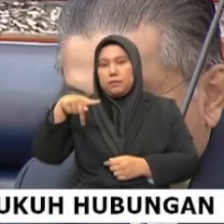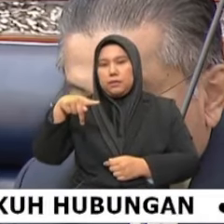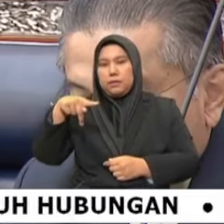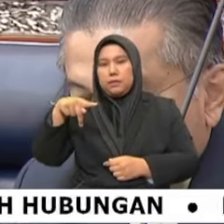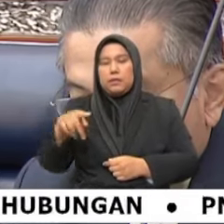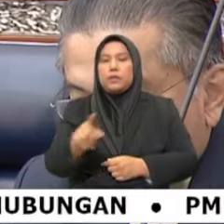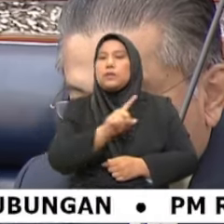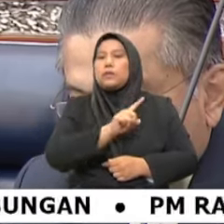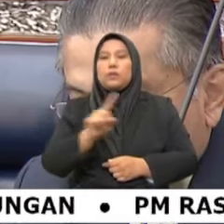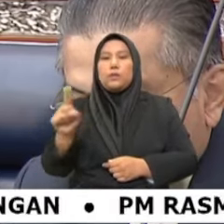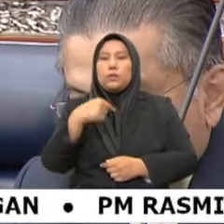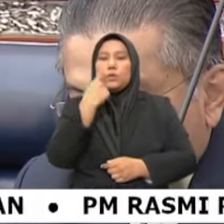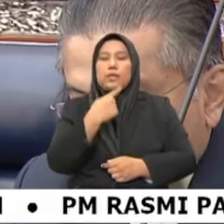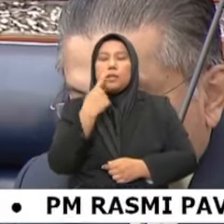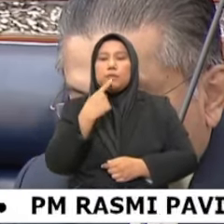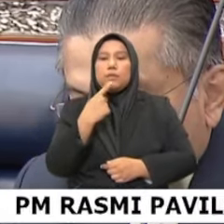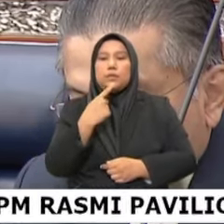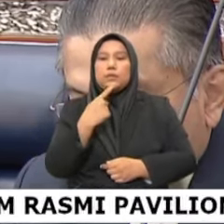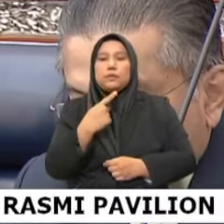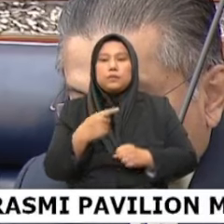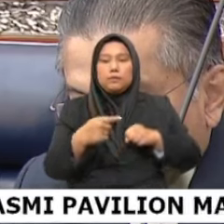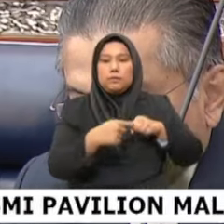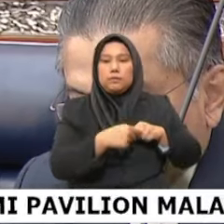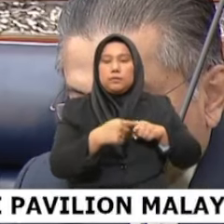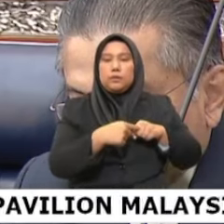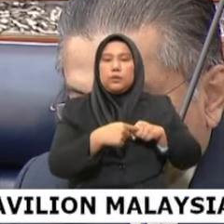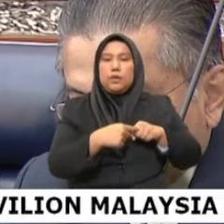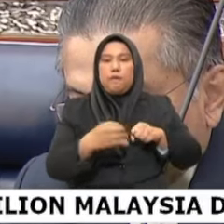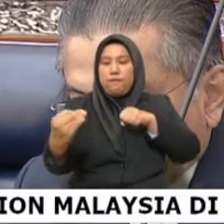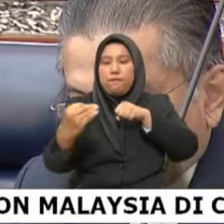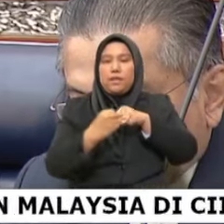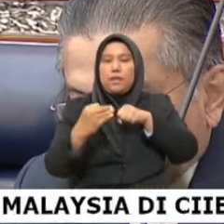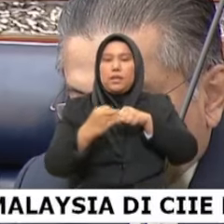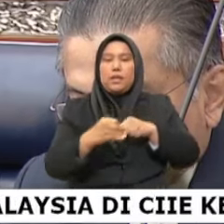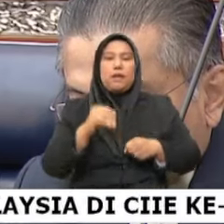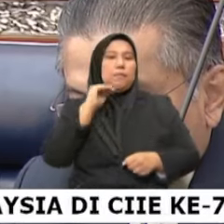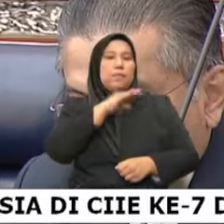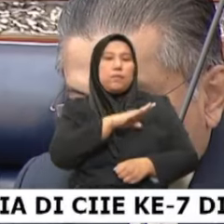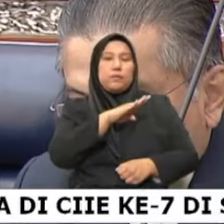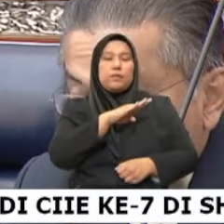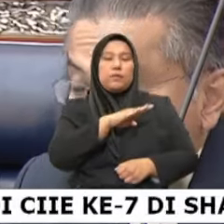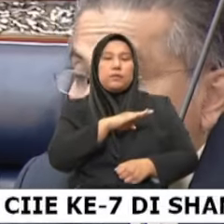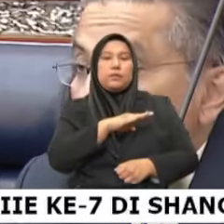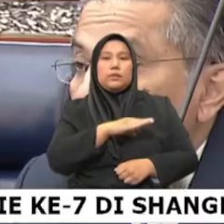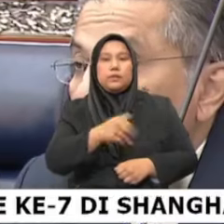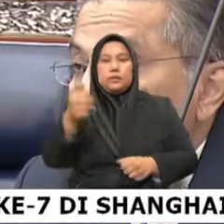siapa-siapa membuat tuduhan fitnah pembohongan dengan hasrat nak